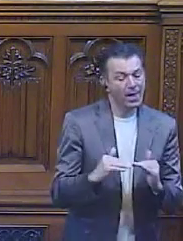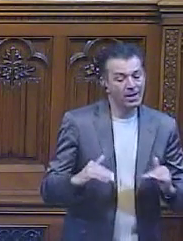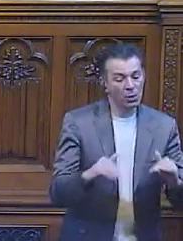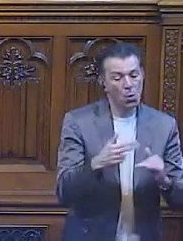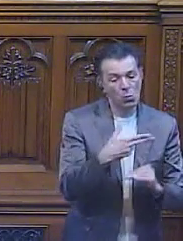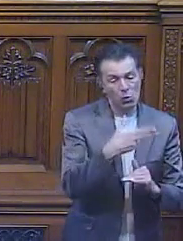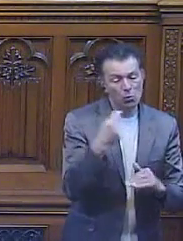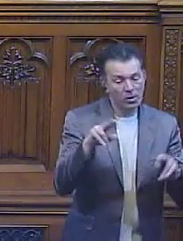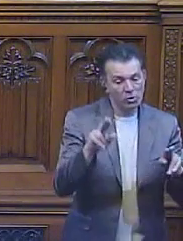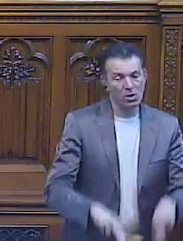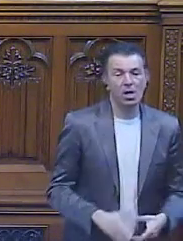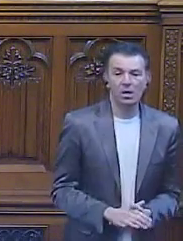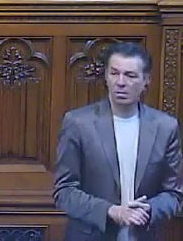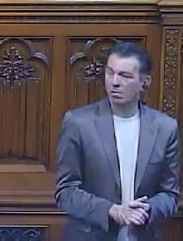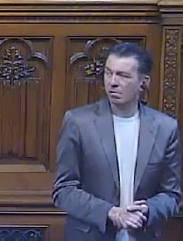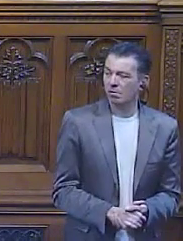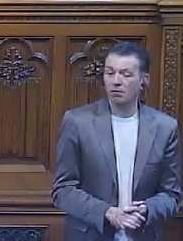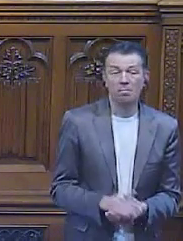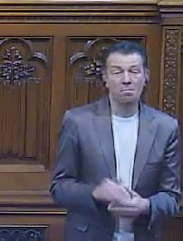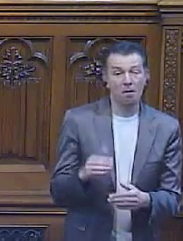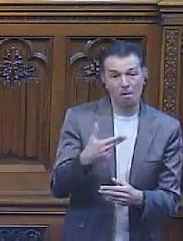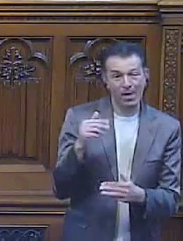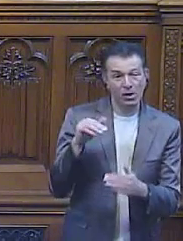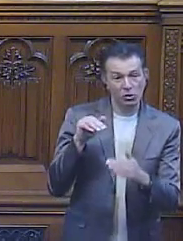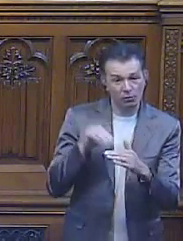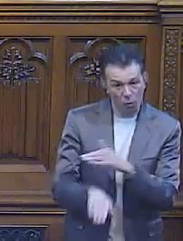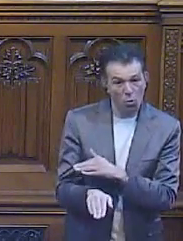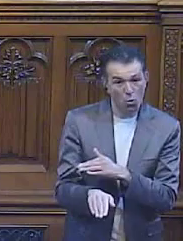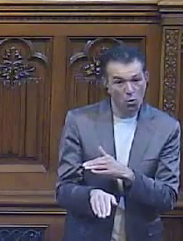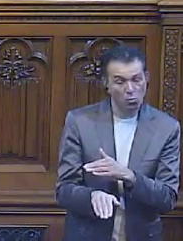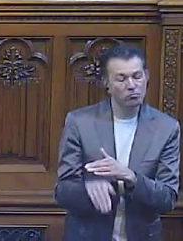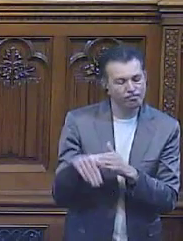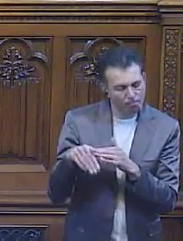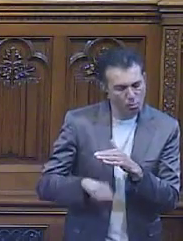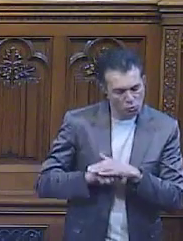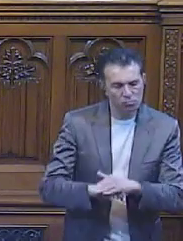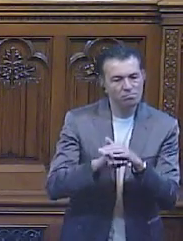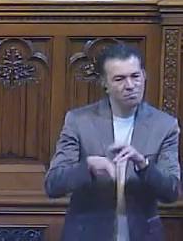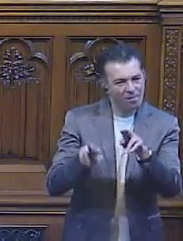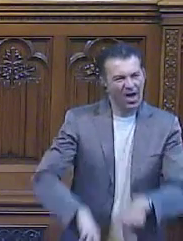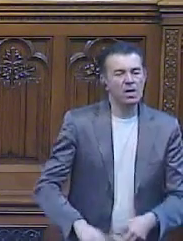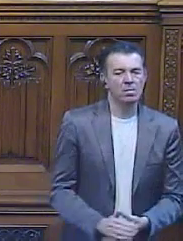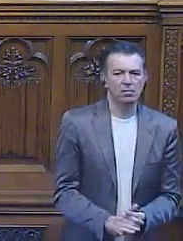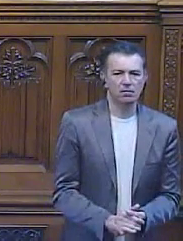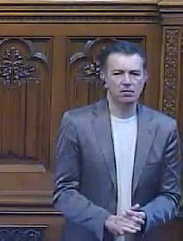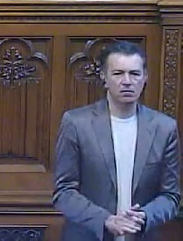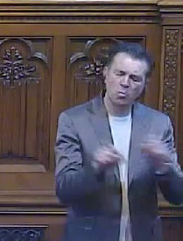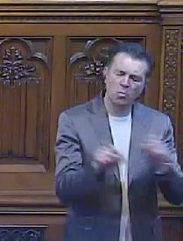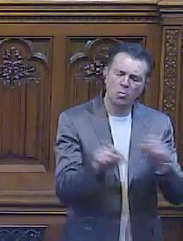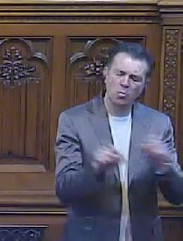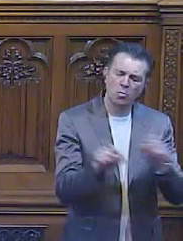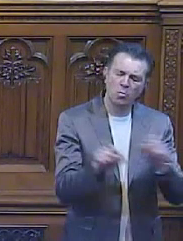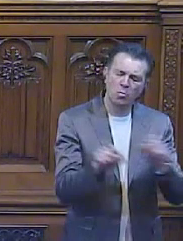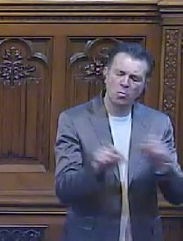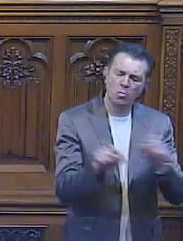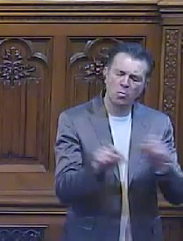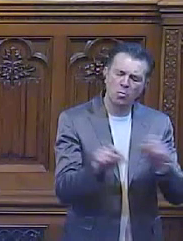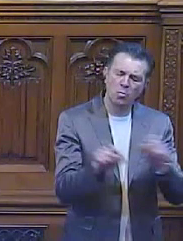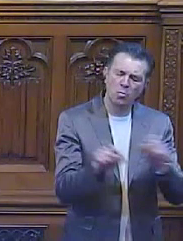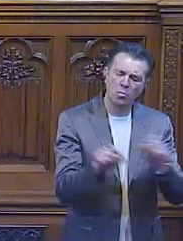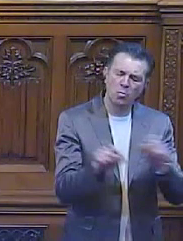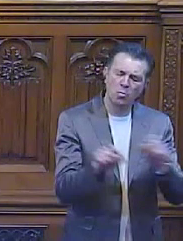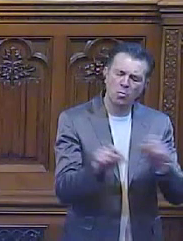ist, Menschen auf der Flucht zu unterstützen und zu helfen.